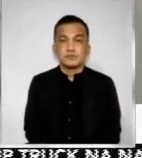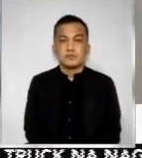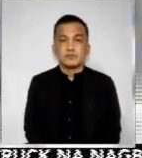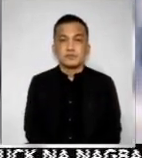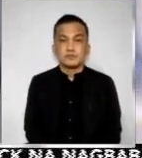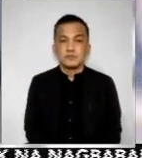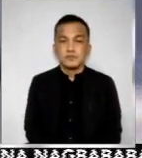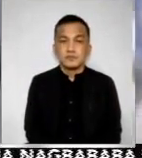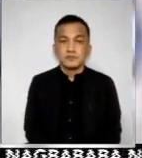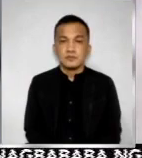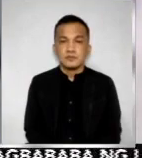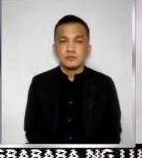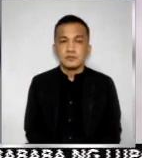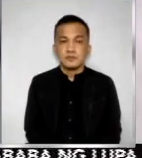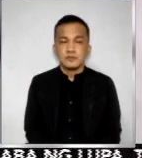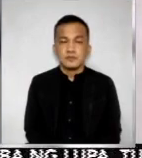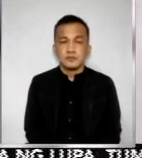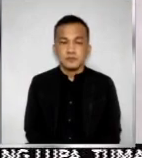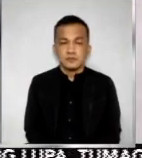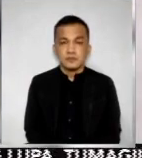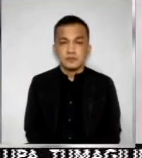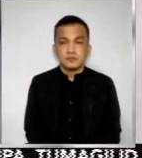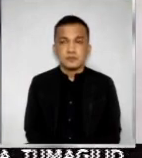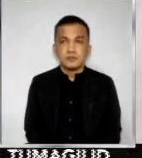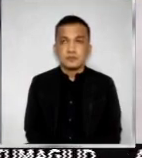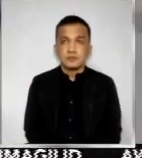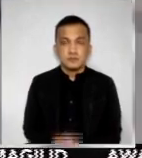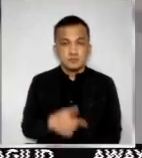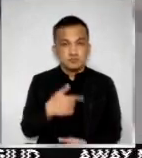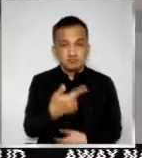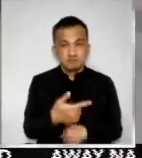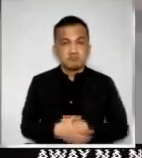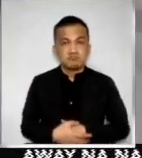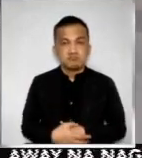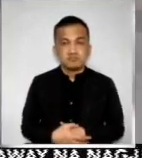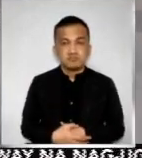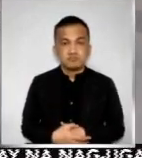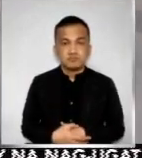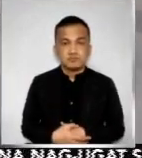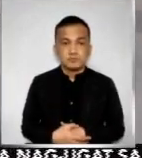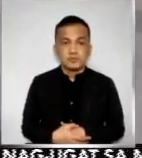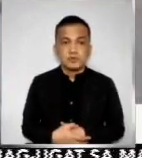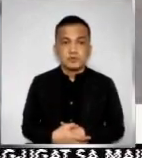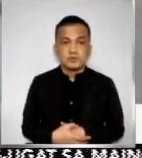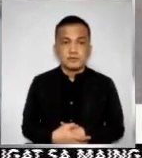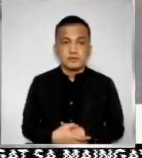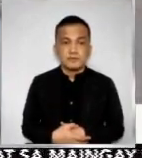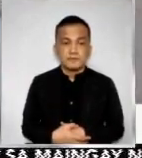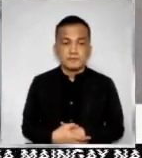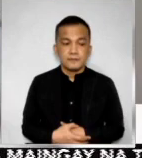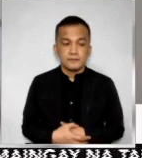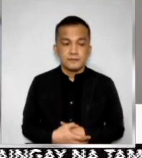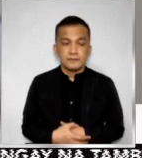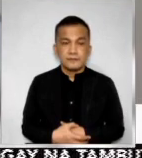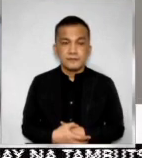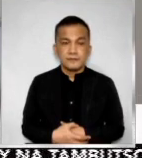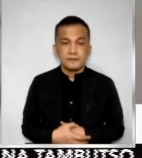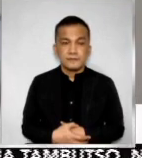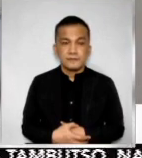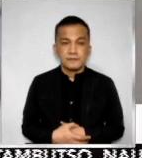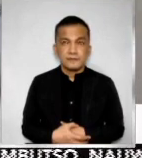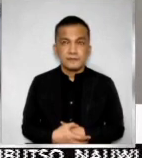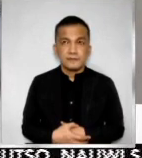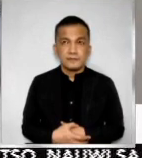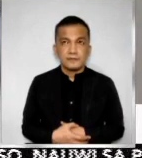from COVID. Paano naman ang mga may allergy sa pagkain at ibang mga gamot? If you are allergic, for example,